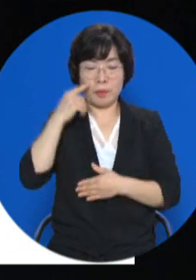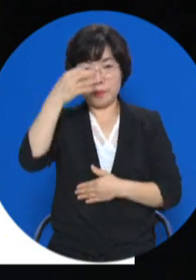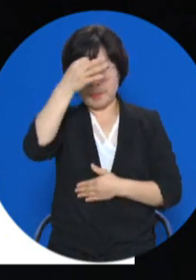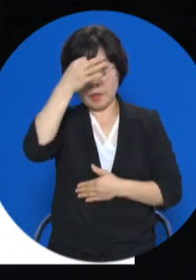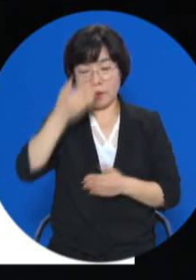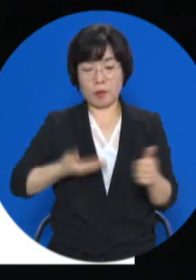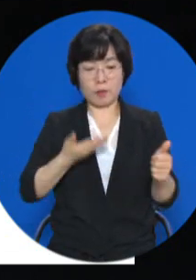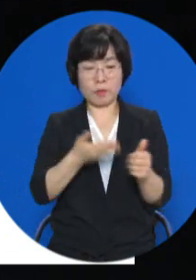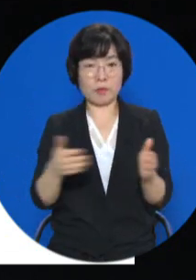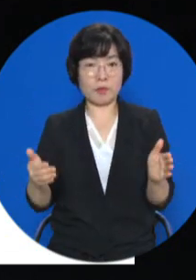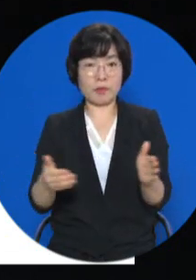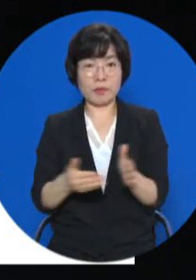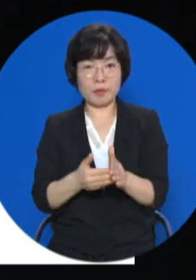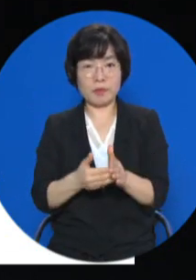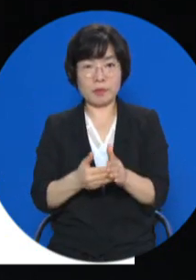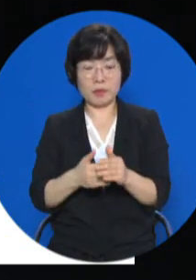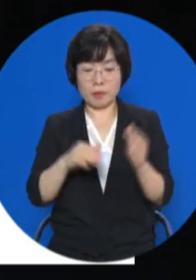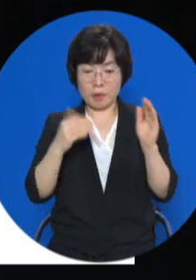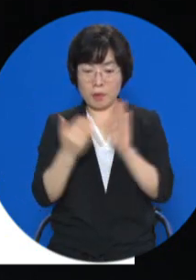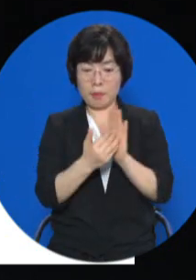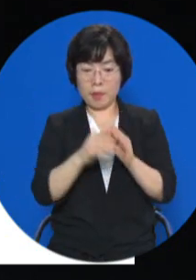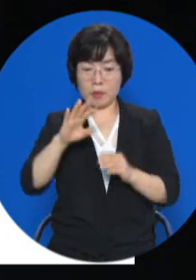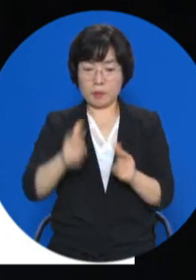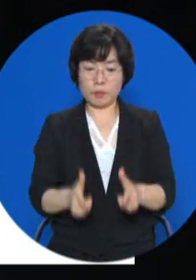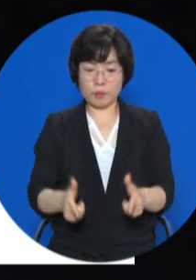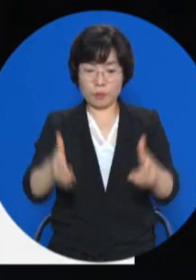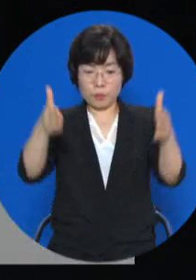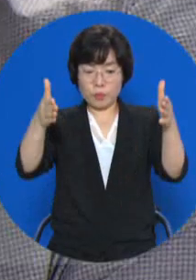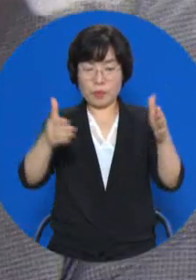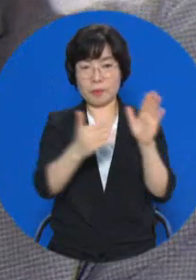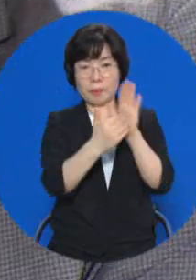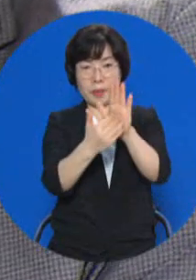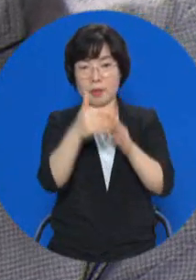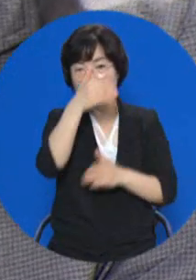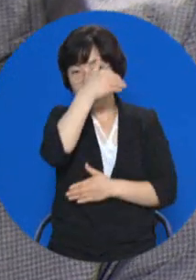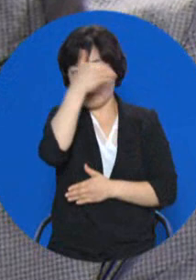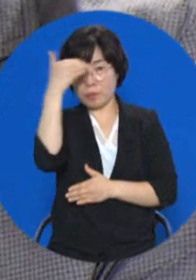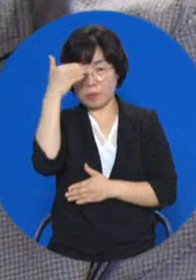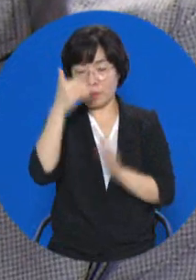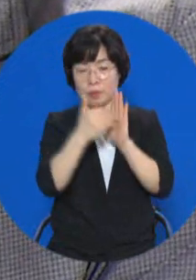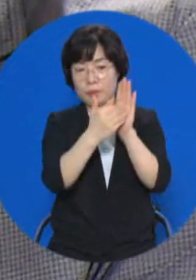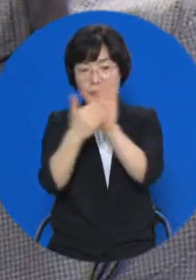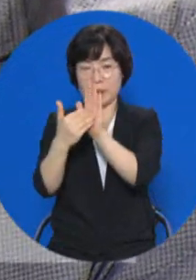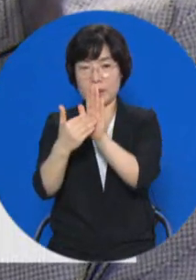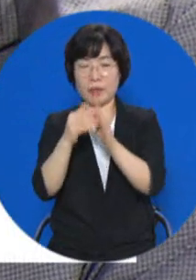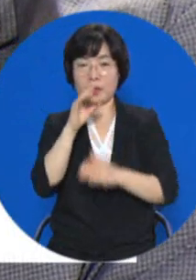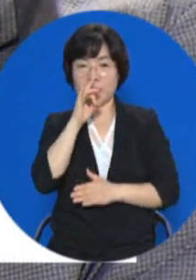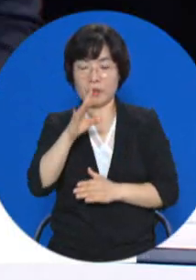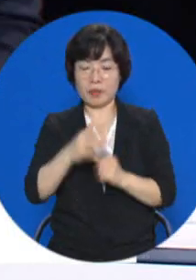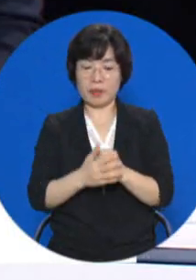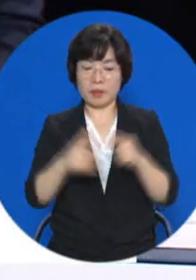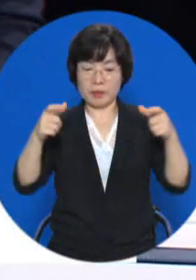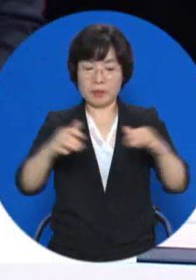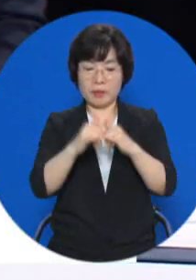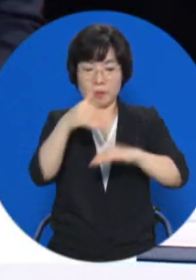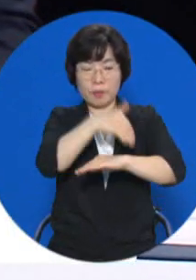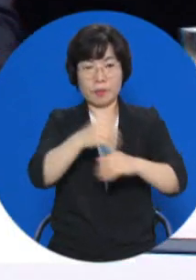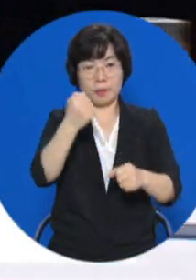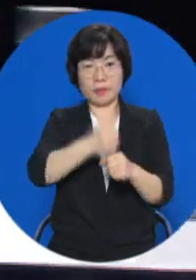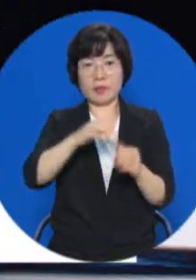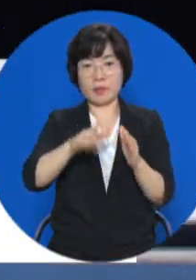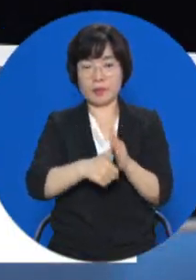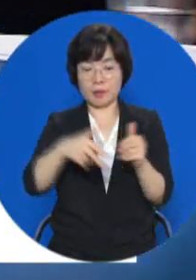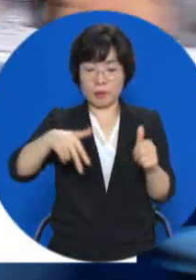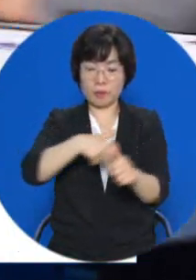준 거 아닙니까? 근데 거기다가 앞에다가 40몇 층이 들어오고. 전문가 패널도 비슷한 의미로 도시를 계획할 때